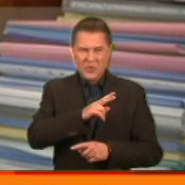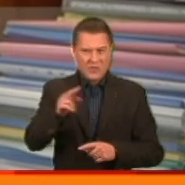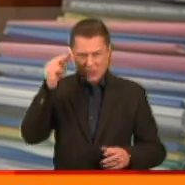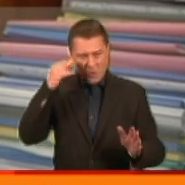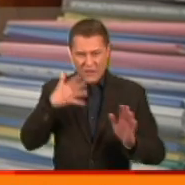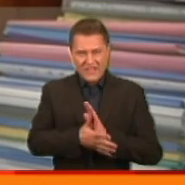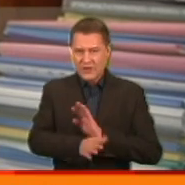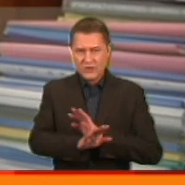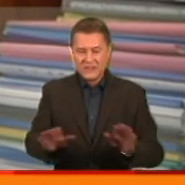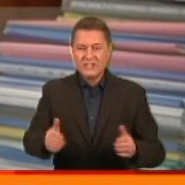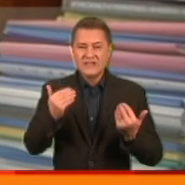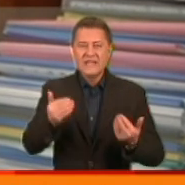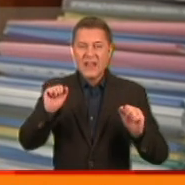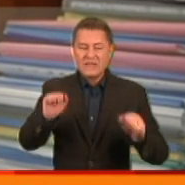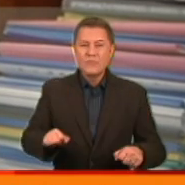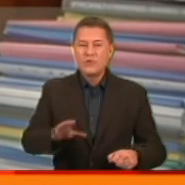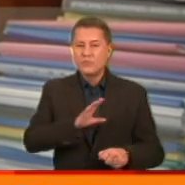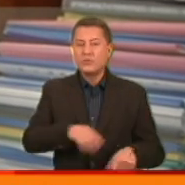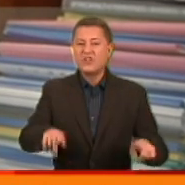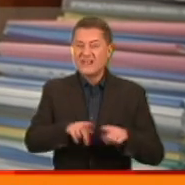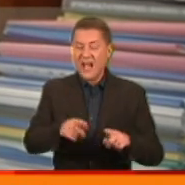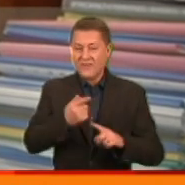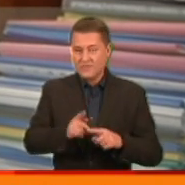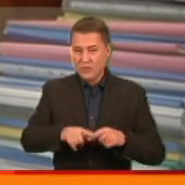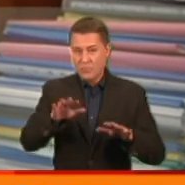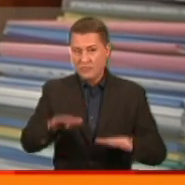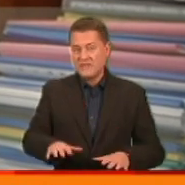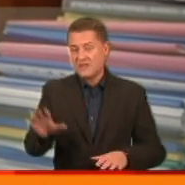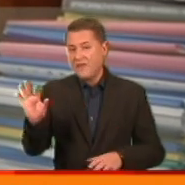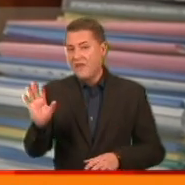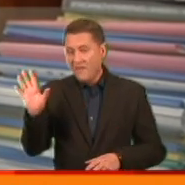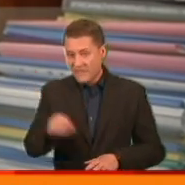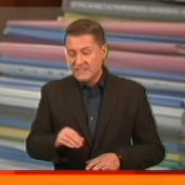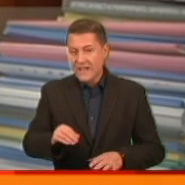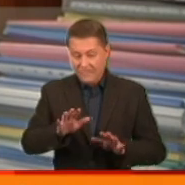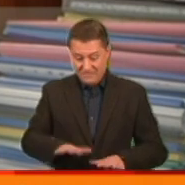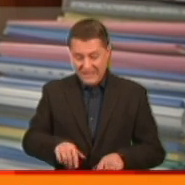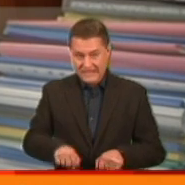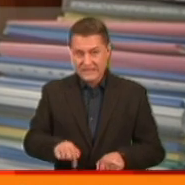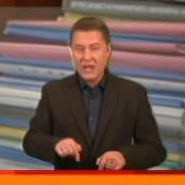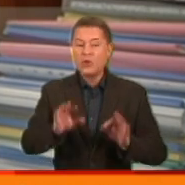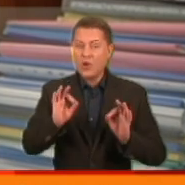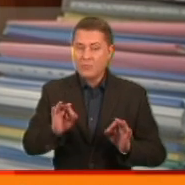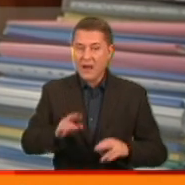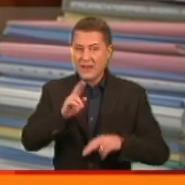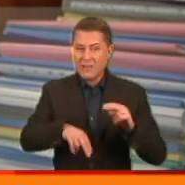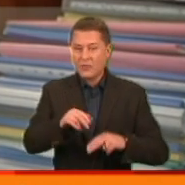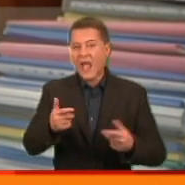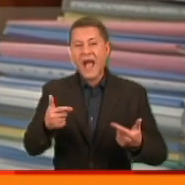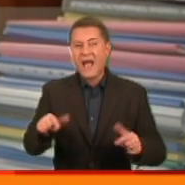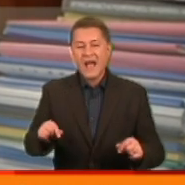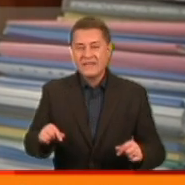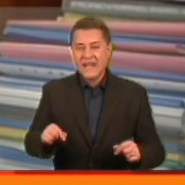А зараз може бути так, що в цьому місті, скажімо, все нормально в цьому місці для будівлі, а десь